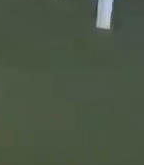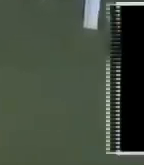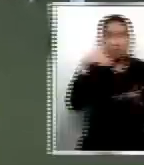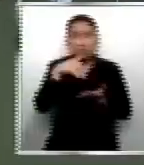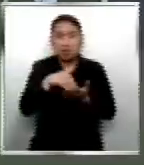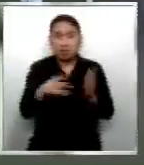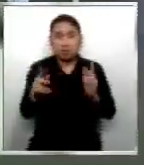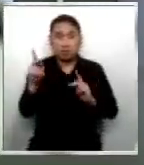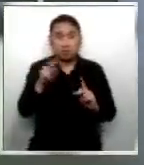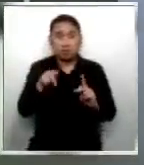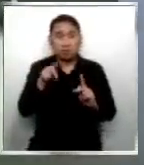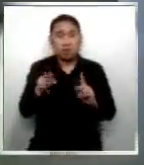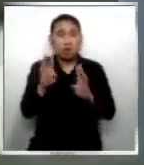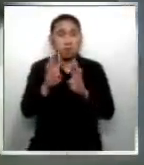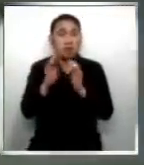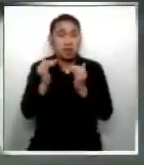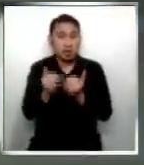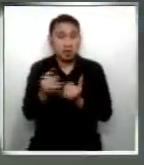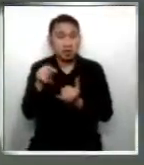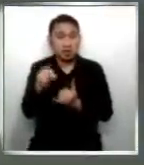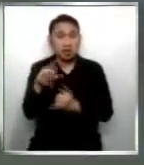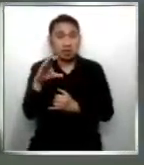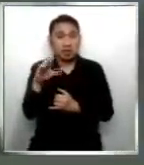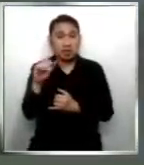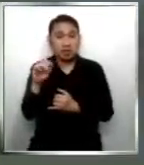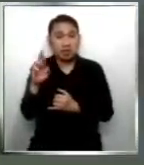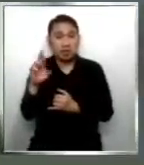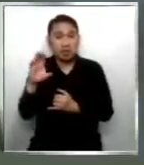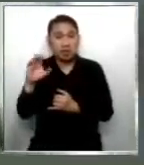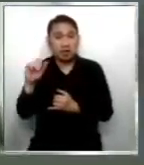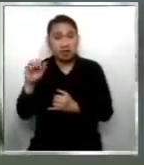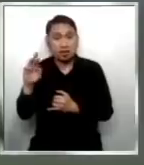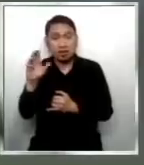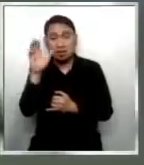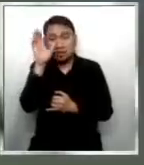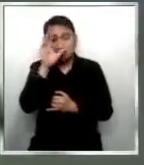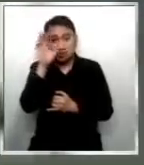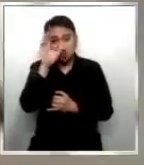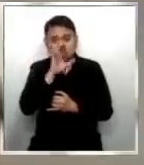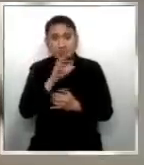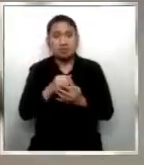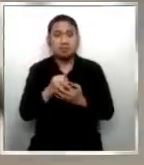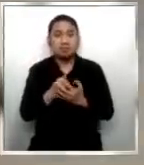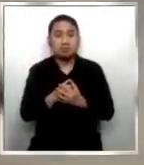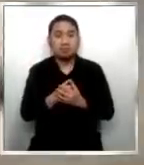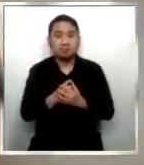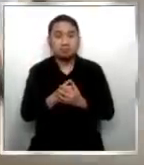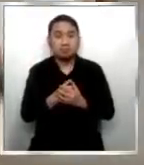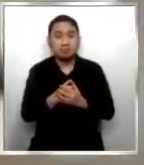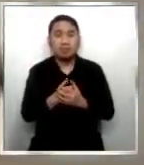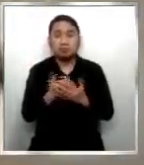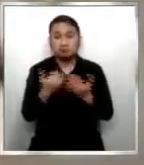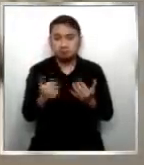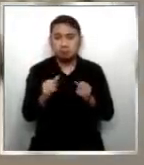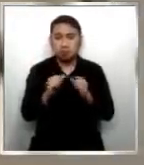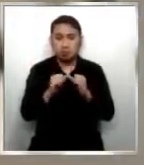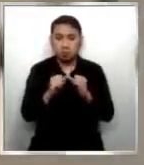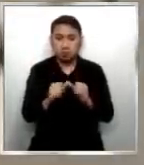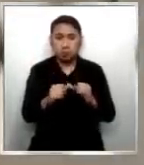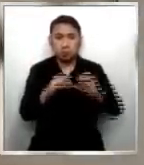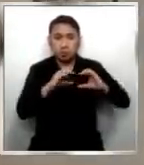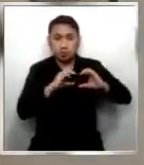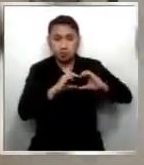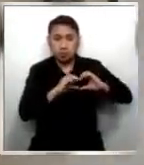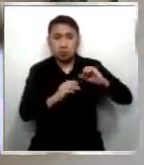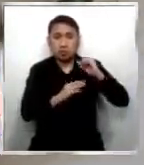Barangay Ocaña sa Karkar at Barangay Ginakot sa Danao, Cebu. Patuloy po ang GMA Kapuso Foundation